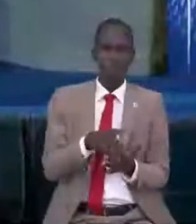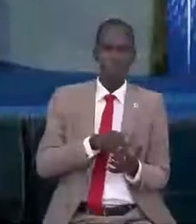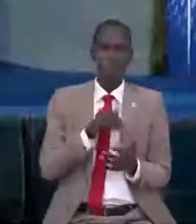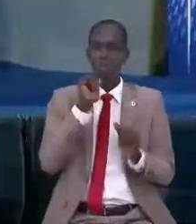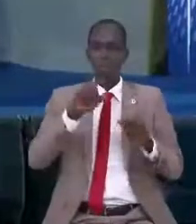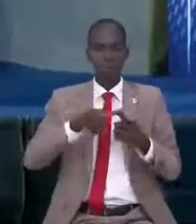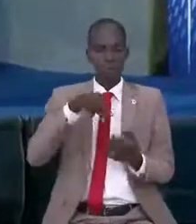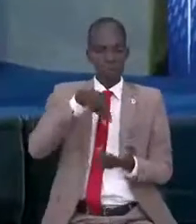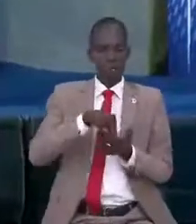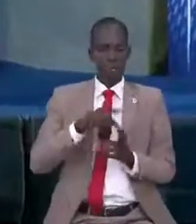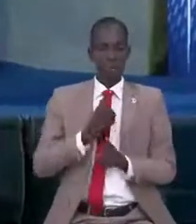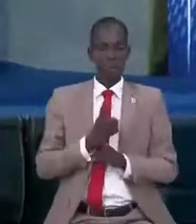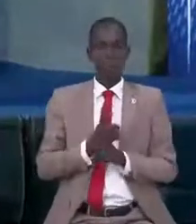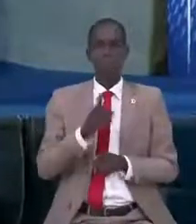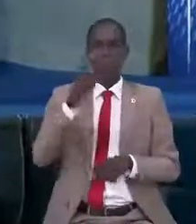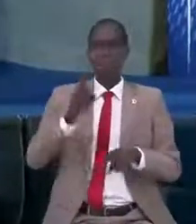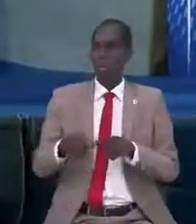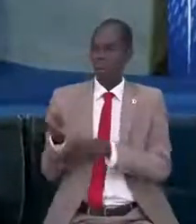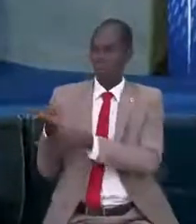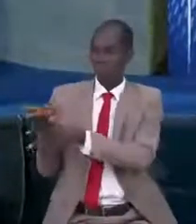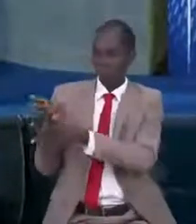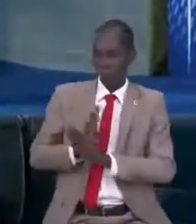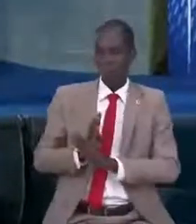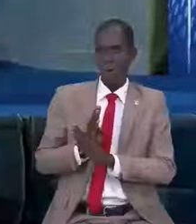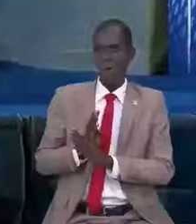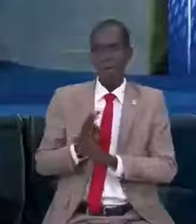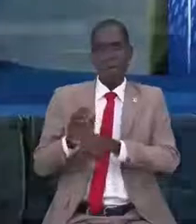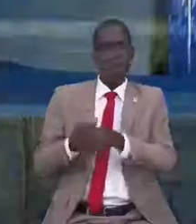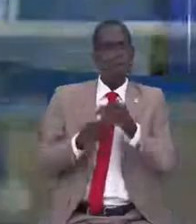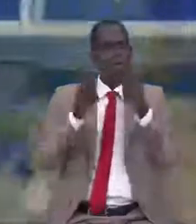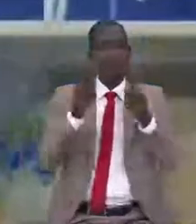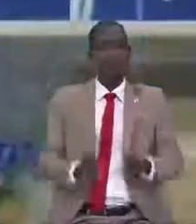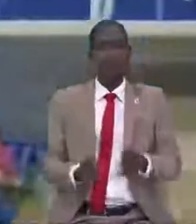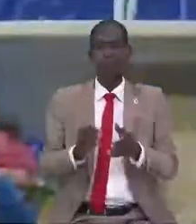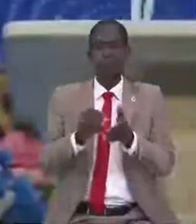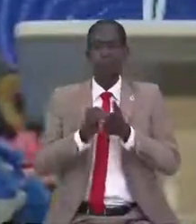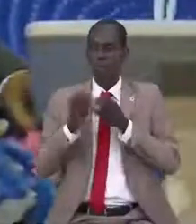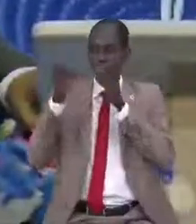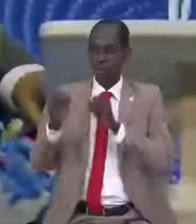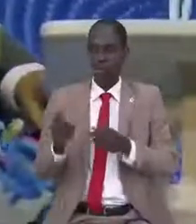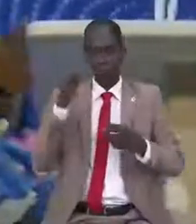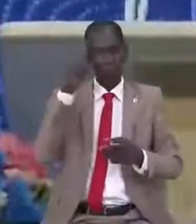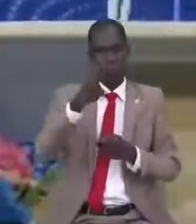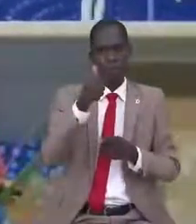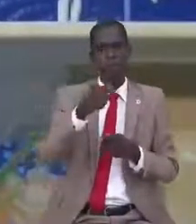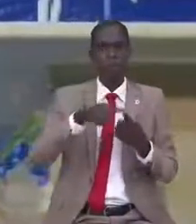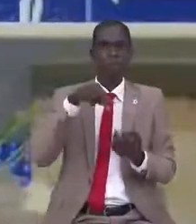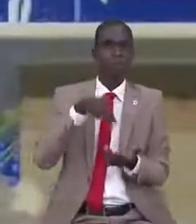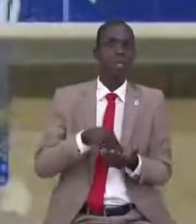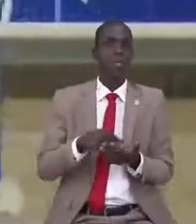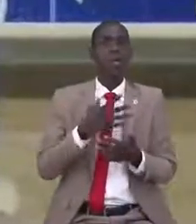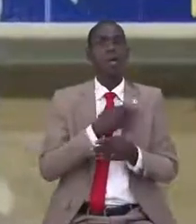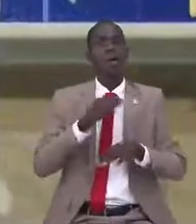tu as le dos voûté, tu ne peux pas te redresser, tu ne peux pas emprunter l'épine dorsale de quelqu'un pour te tenir, pour te